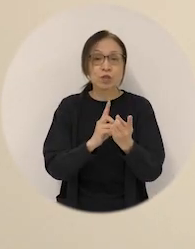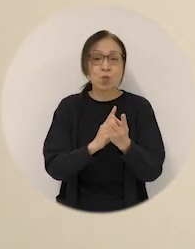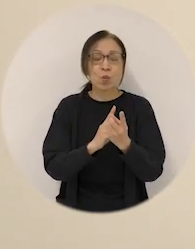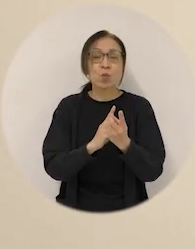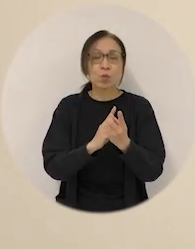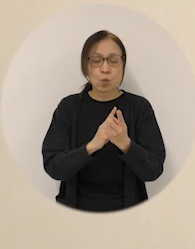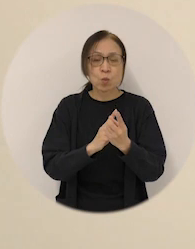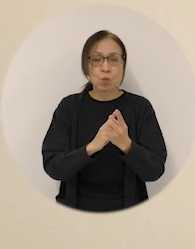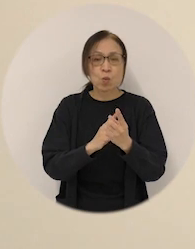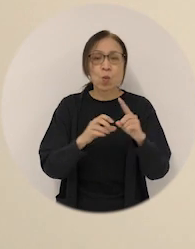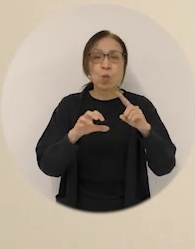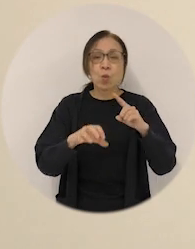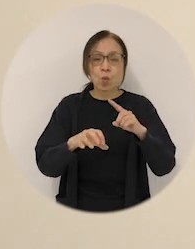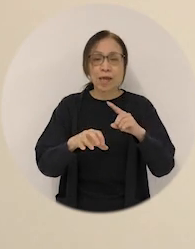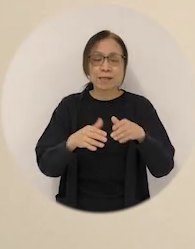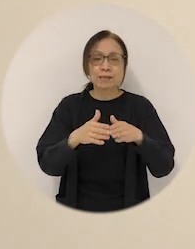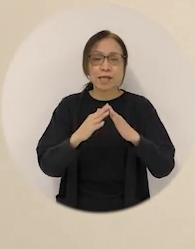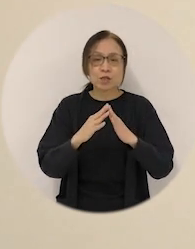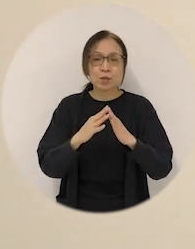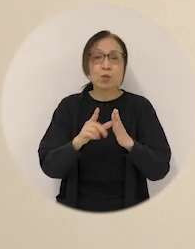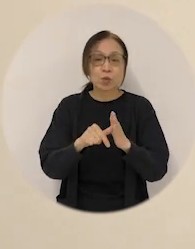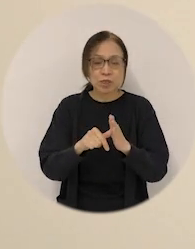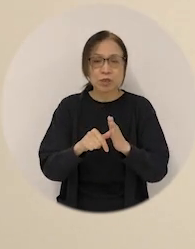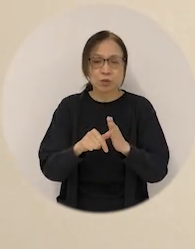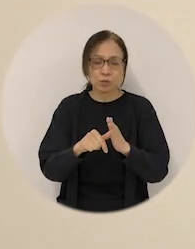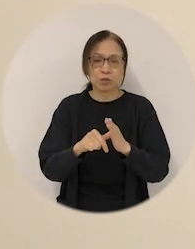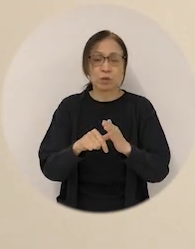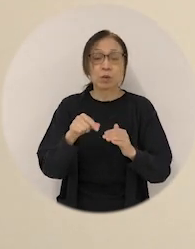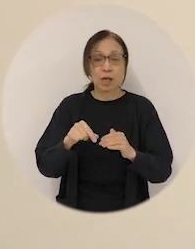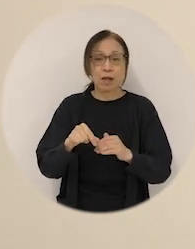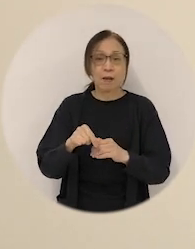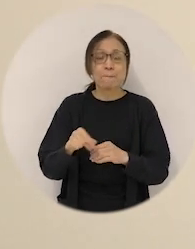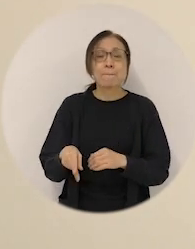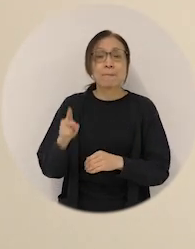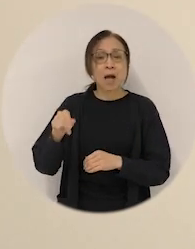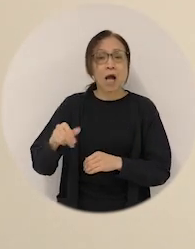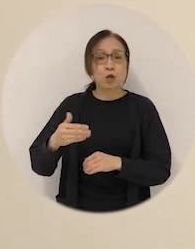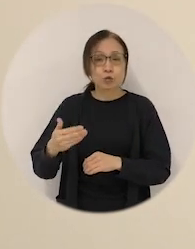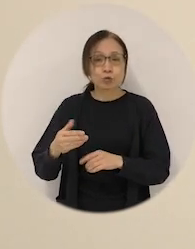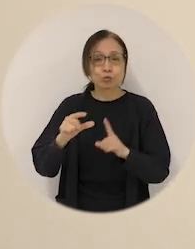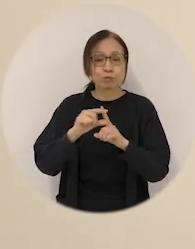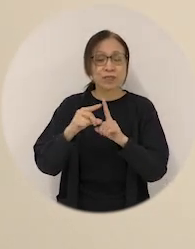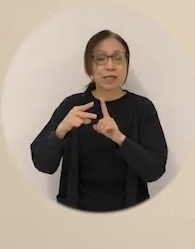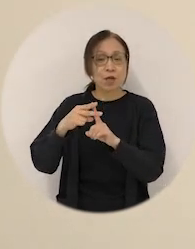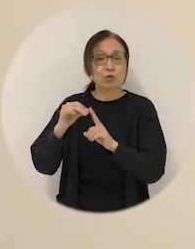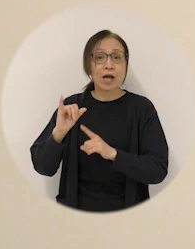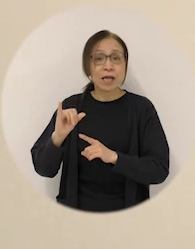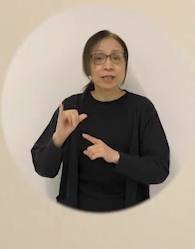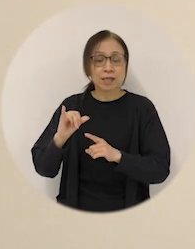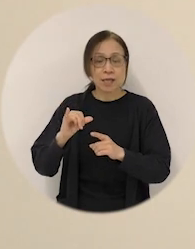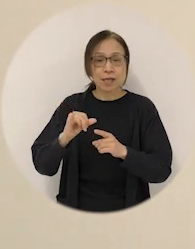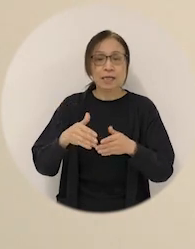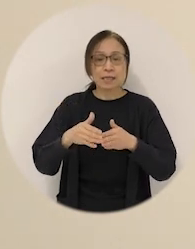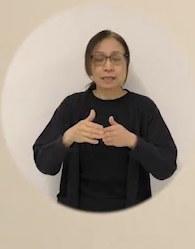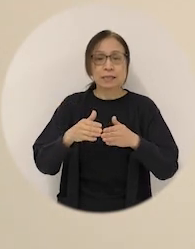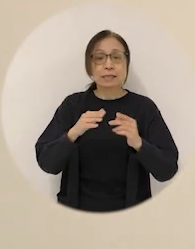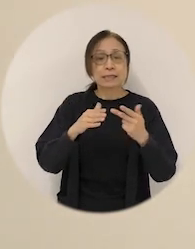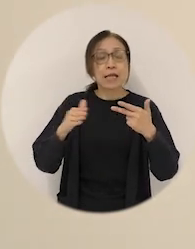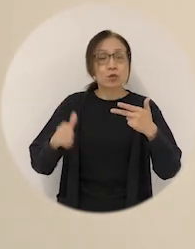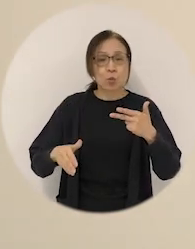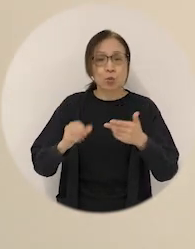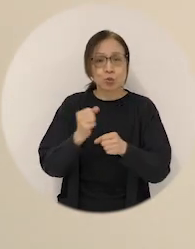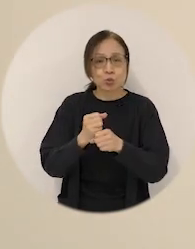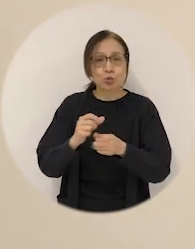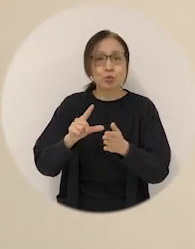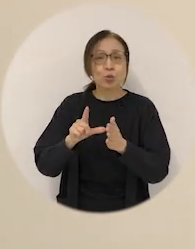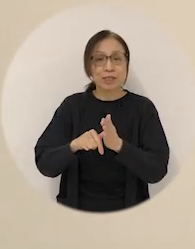公園施設を設ける場合ということで、パーク PI 事業、こういったもので、施設を作ったりする場合に、年額として